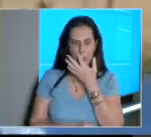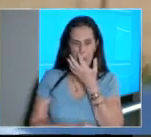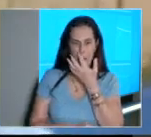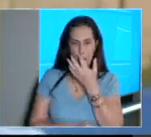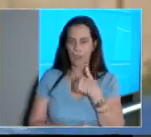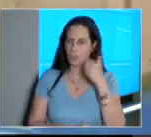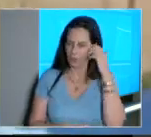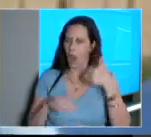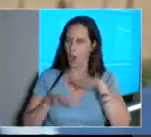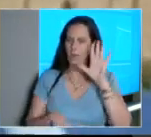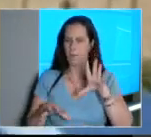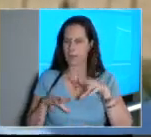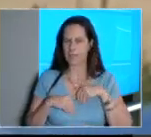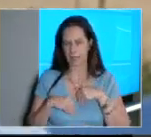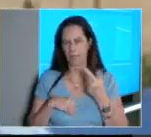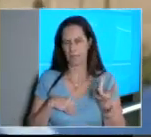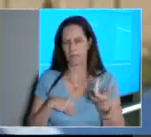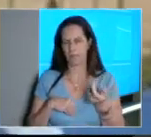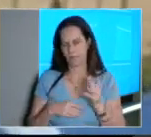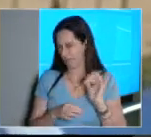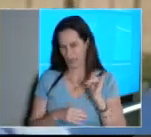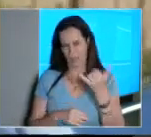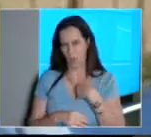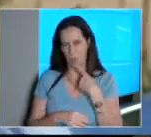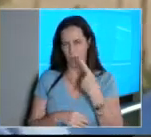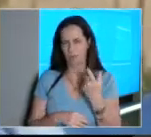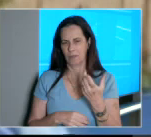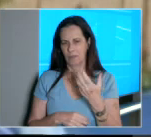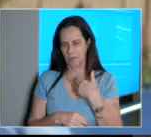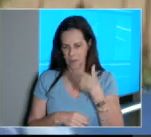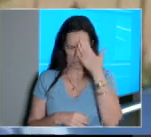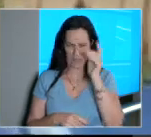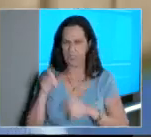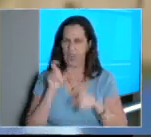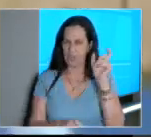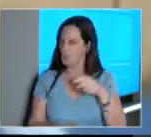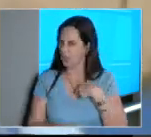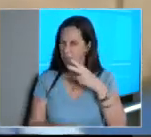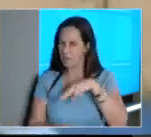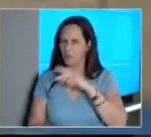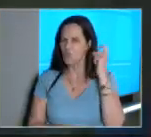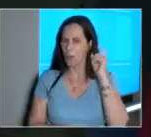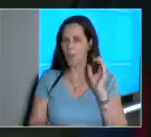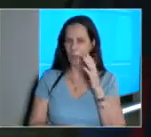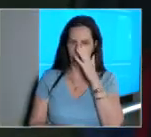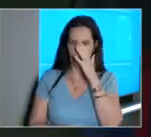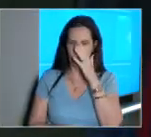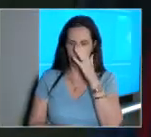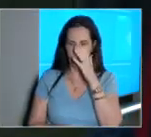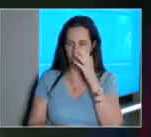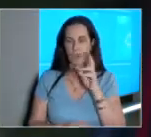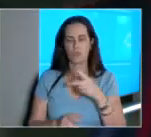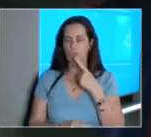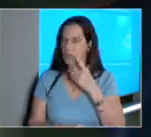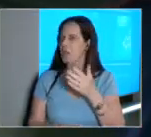אני חושב שהרוב מסכימים לשם, חד וחלק אני אומר את זה, ובתוך עמי אני חי, אני מסתובב ושומע. כן, אפשר היה לקרוא